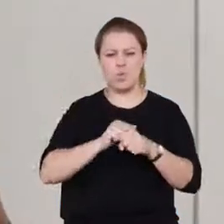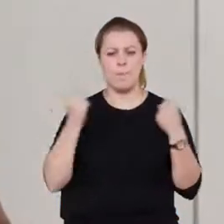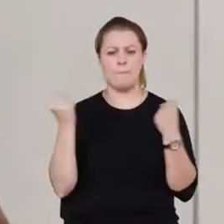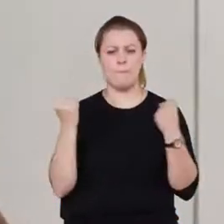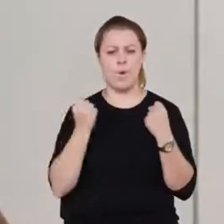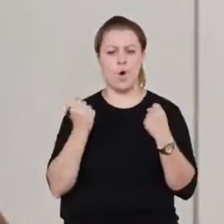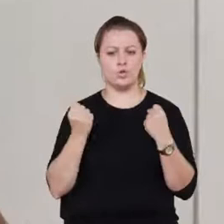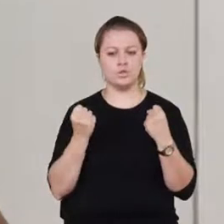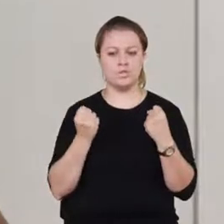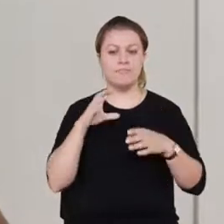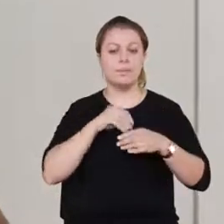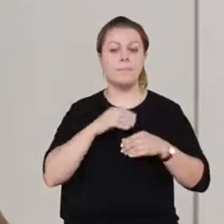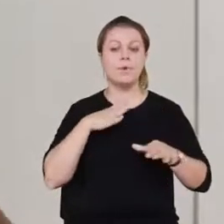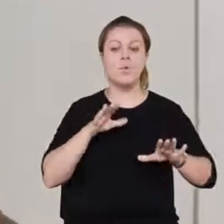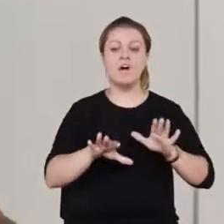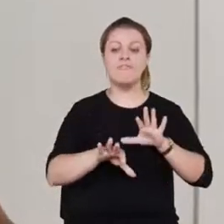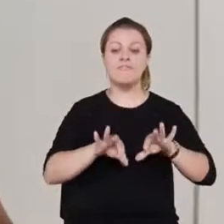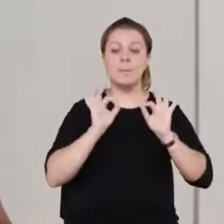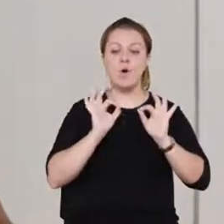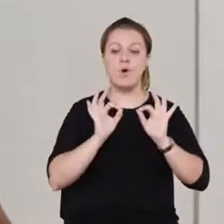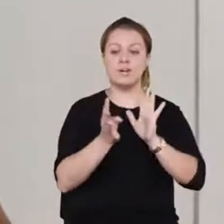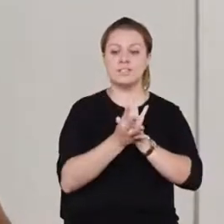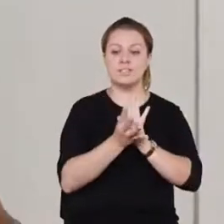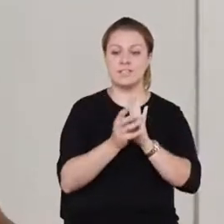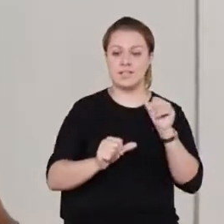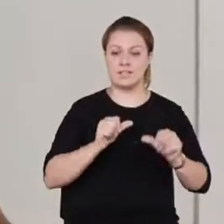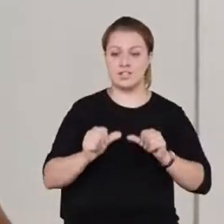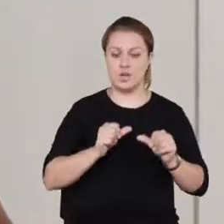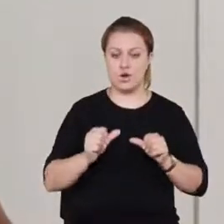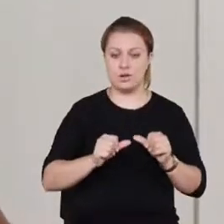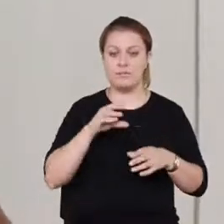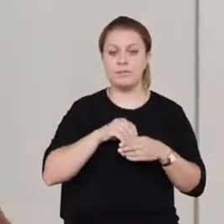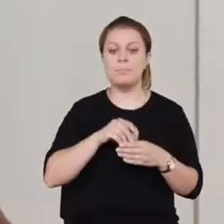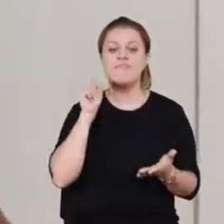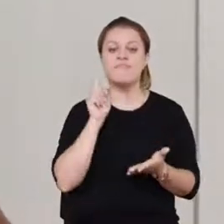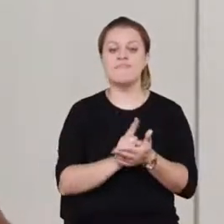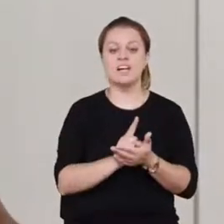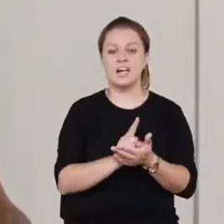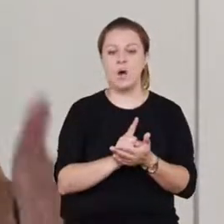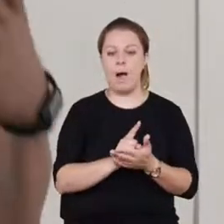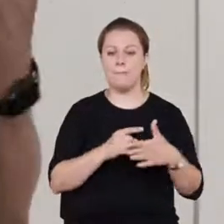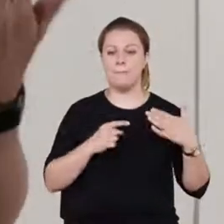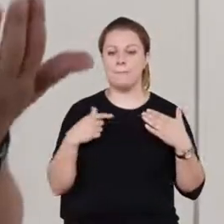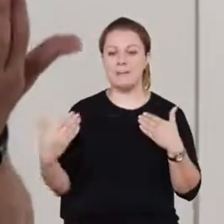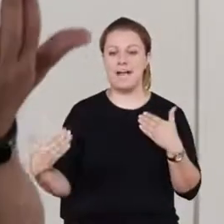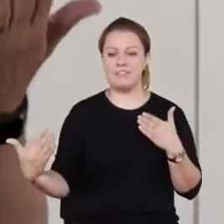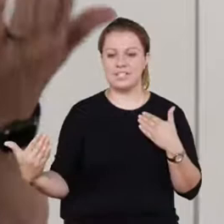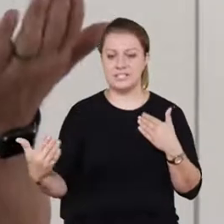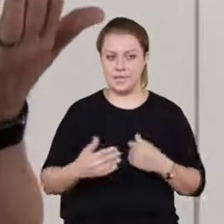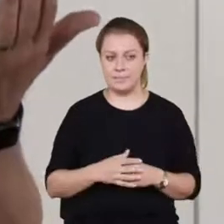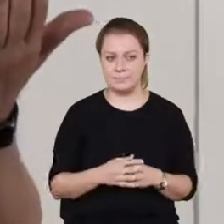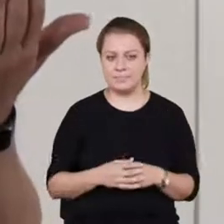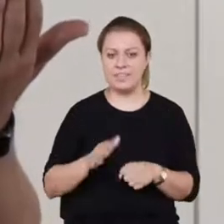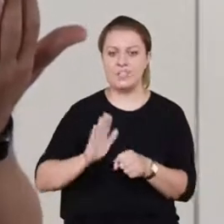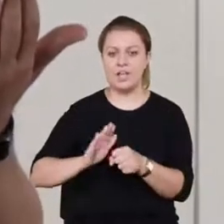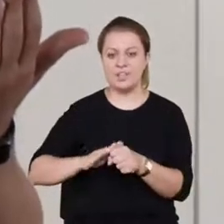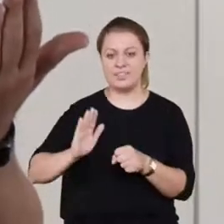powiedział o wyborach 19 roku, które wygrała nacjonalistyczna prawica. I teraz jaki oni